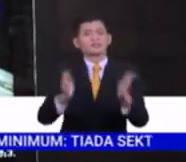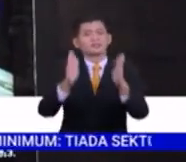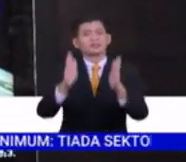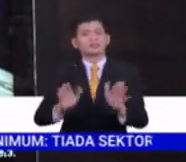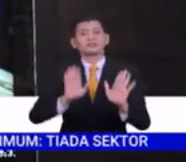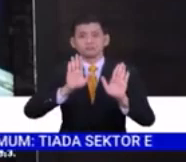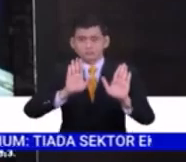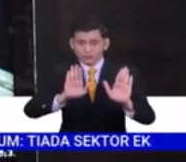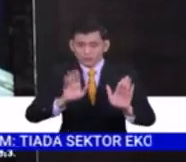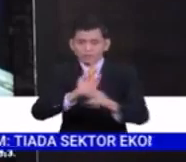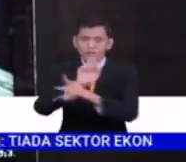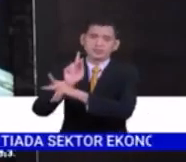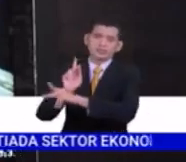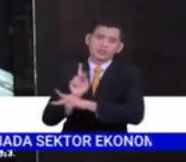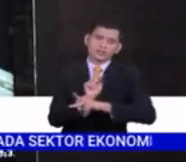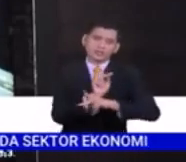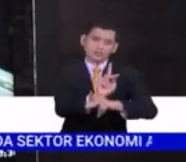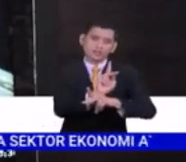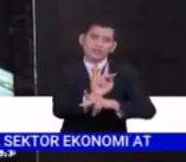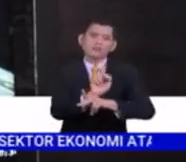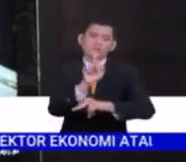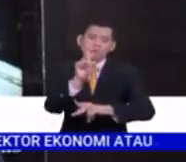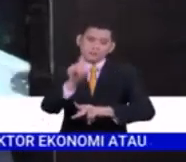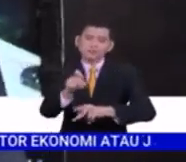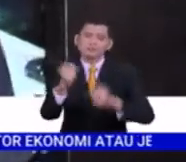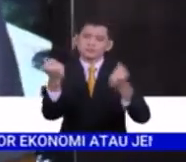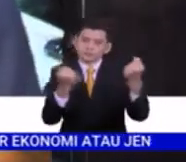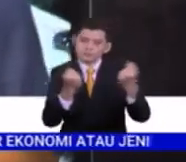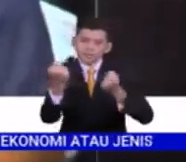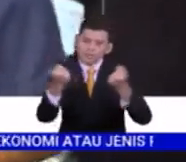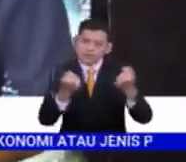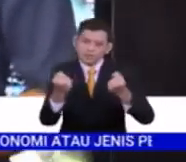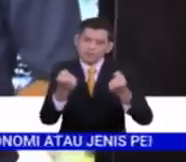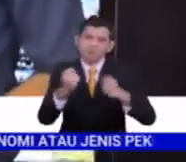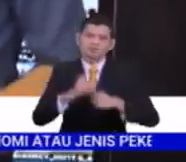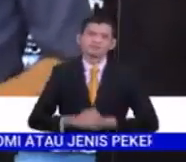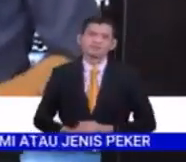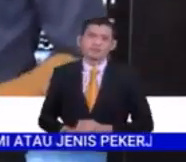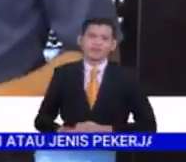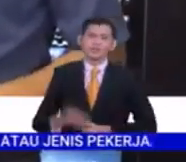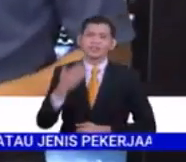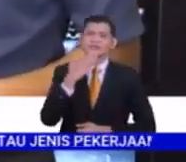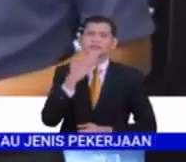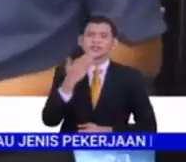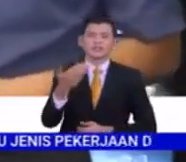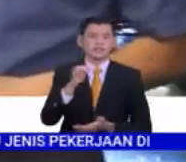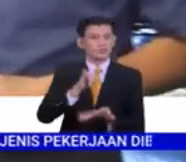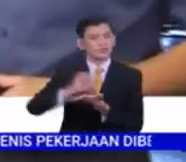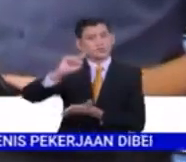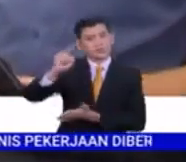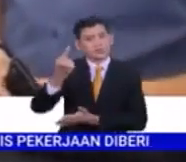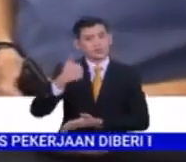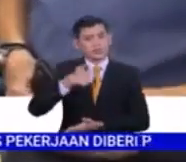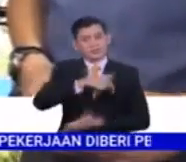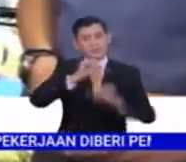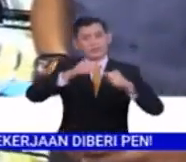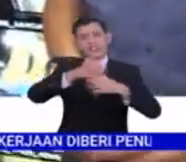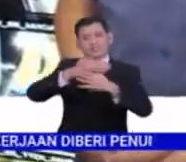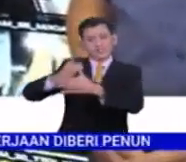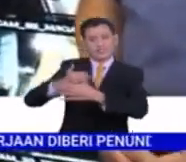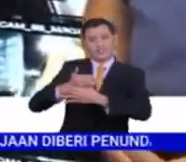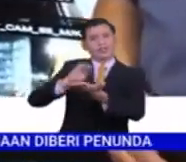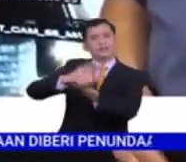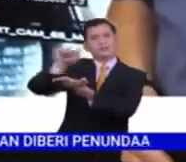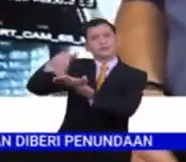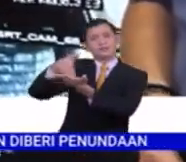berhati-hati dan juga manusia berhemat dan bersemangat sedih Lebu Raya kyanite agama itu saja yang dapat kami kongsikan dari